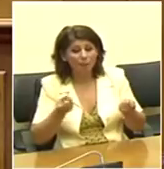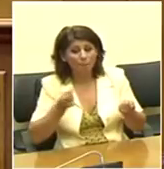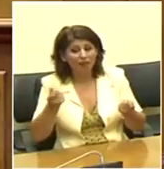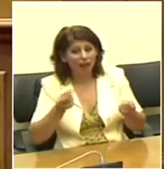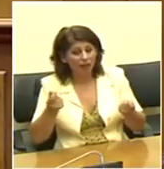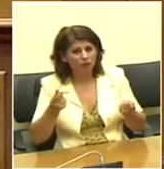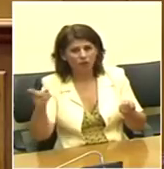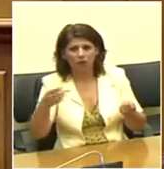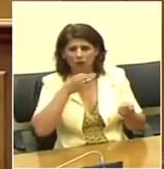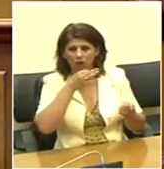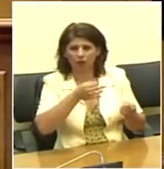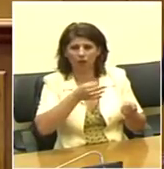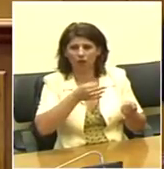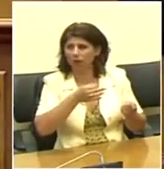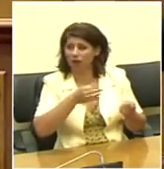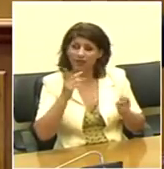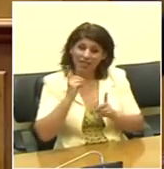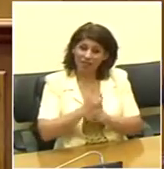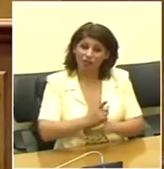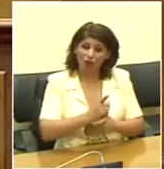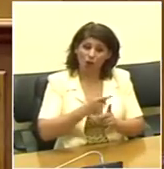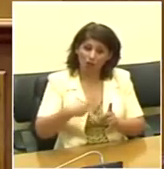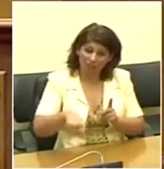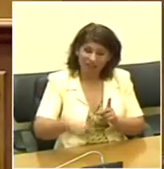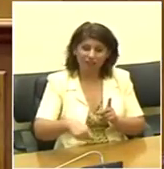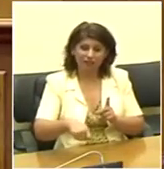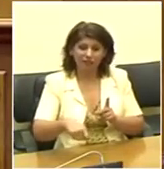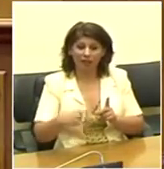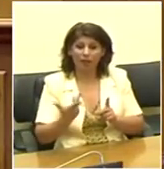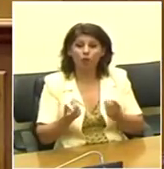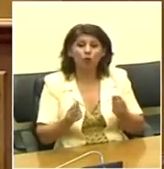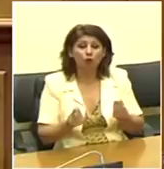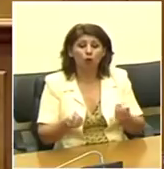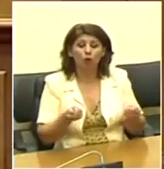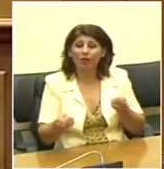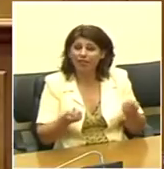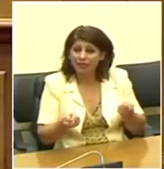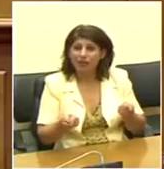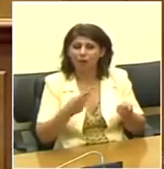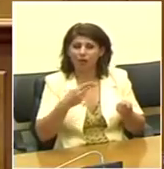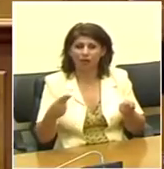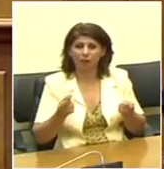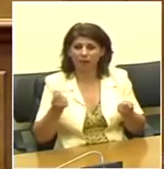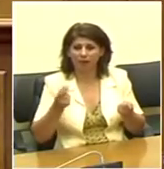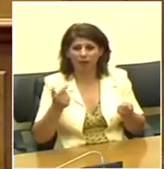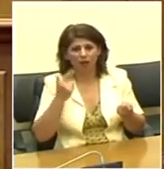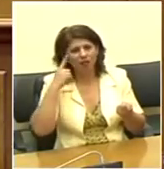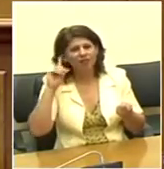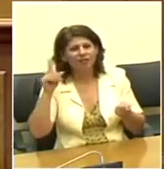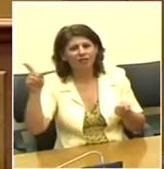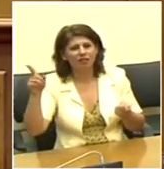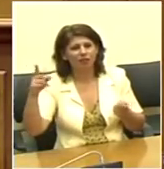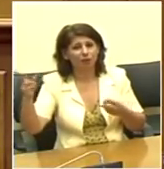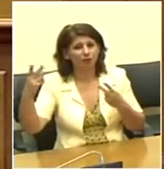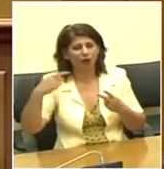λέτε ότι θα μας πάτε σε ειδικό δικαστήριο για πώς χρησιμοποιήσαμε τους μετανάστες και δεν μπορεί να καταλάβετε τι αέρα πήρε η Ευρώπη, που